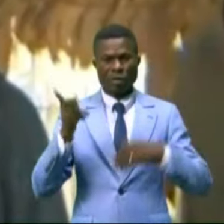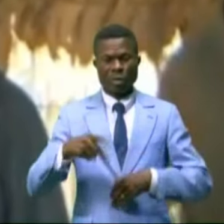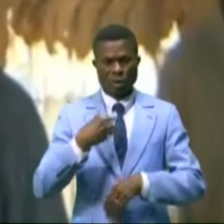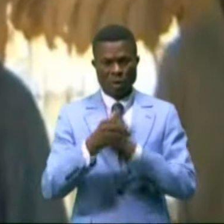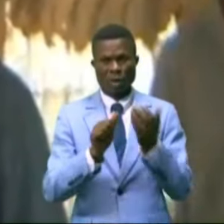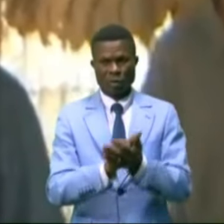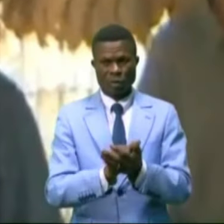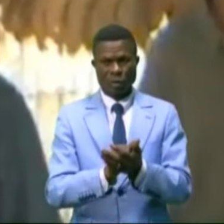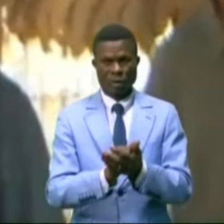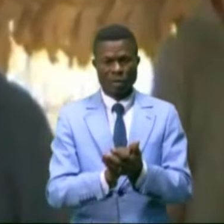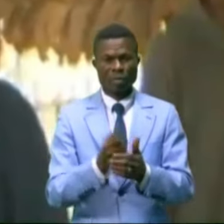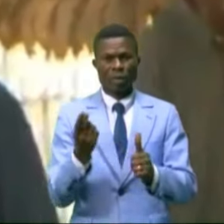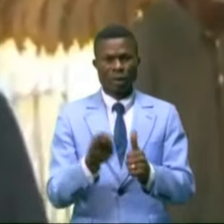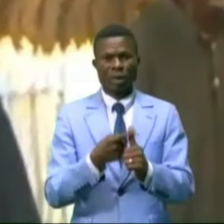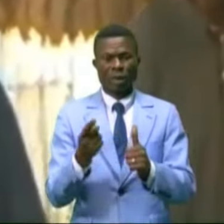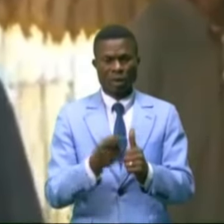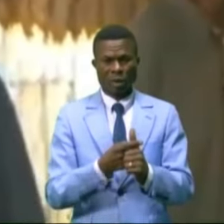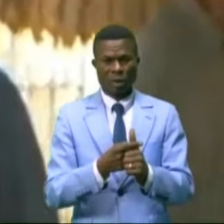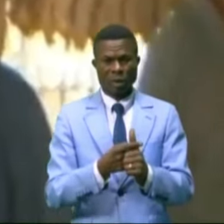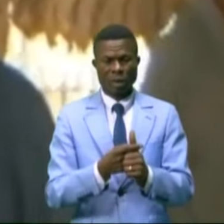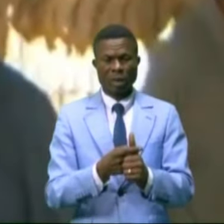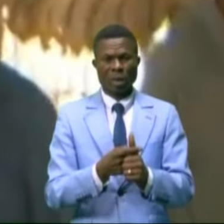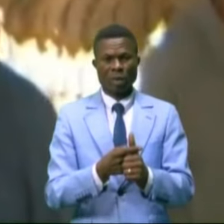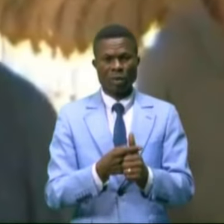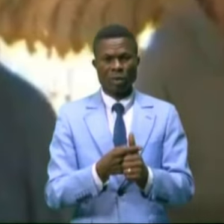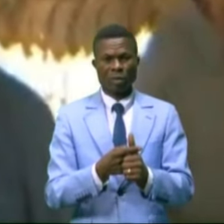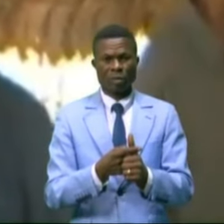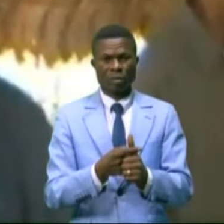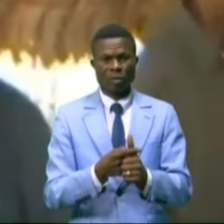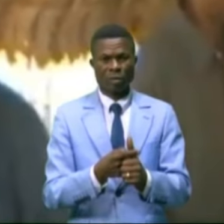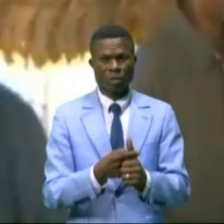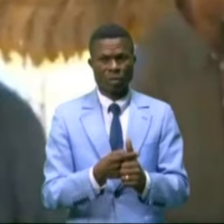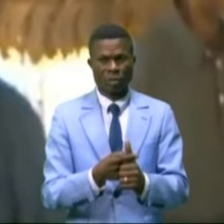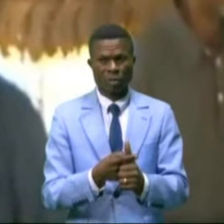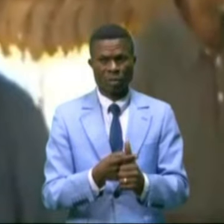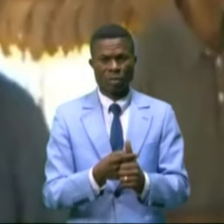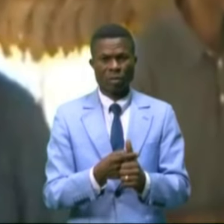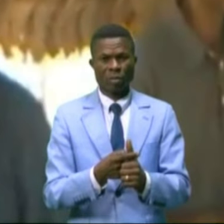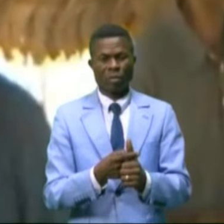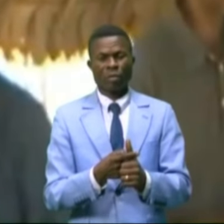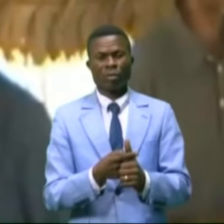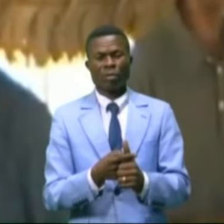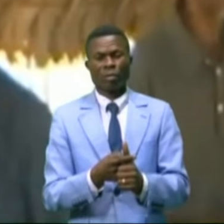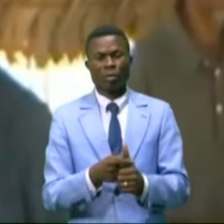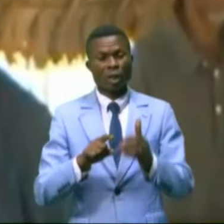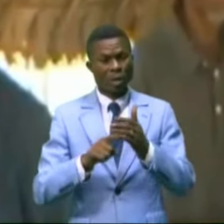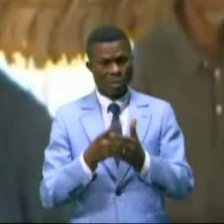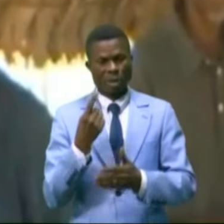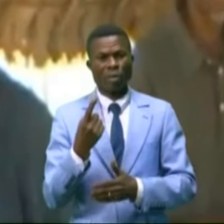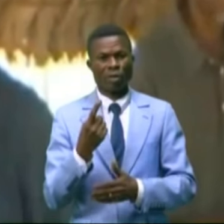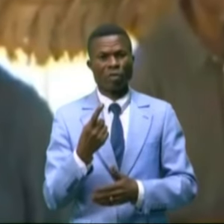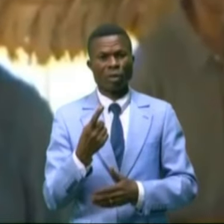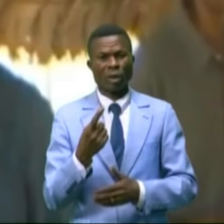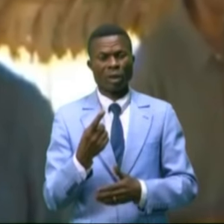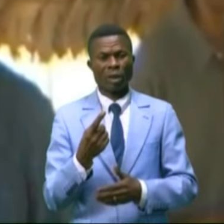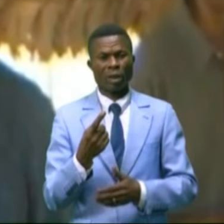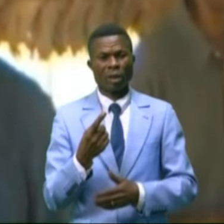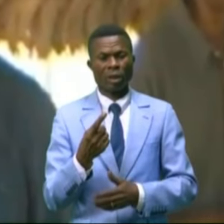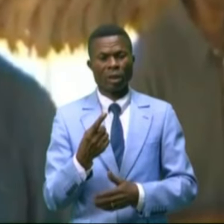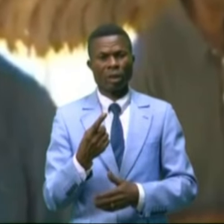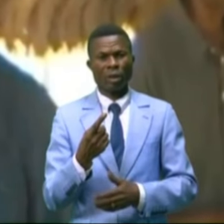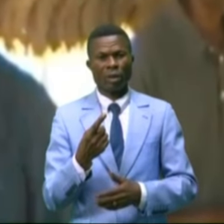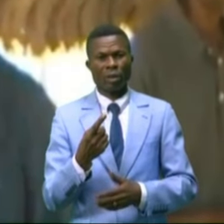provincial c'est le fait que c'est pour la première fois